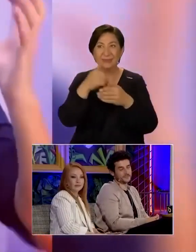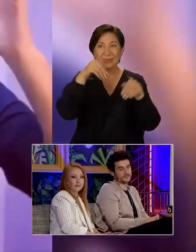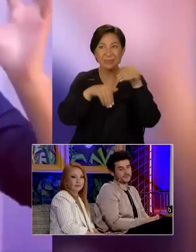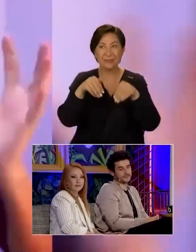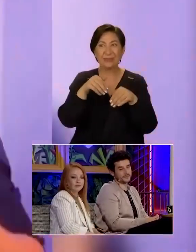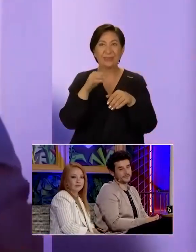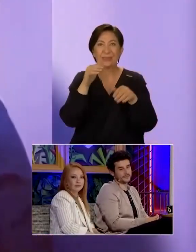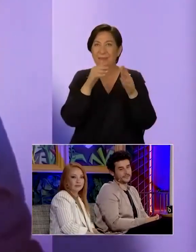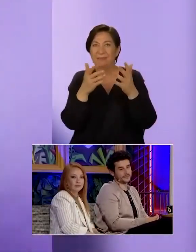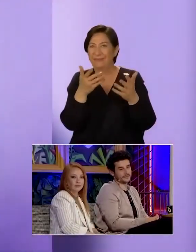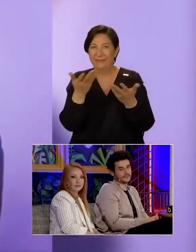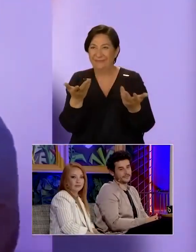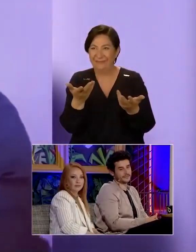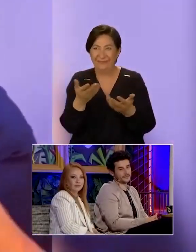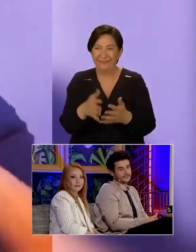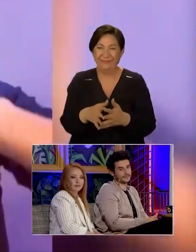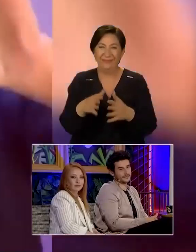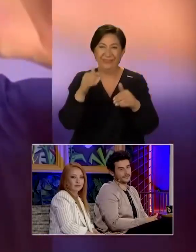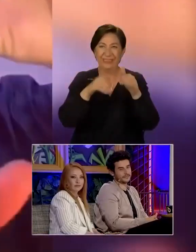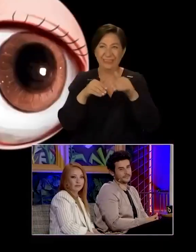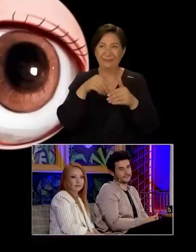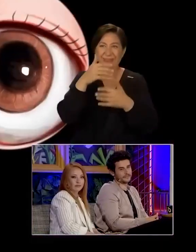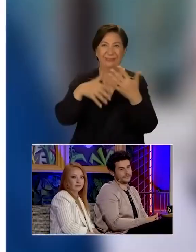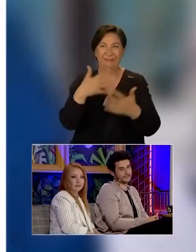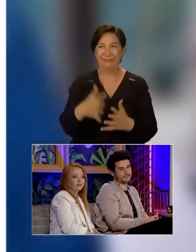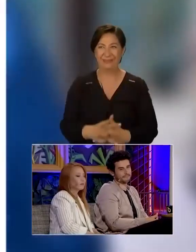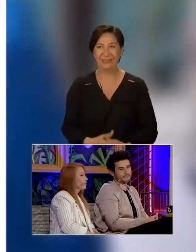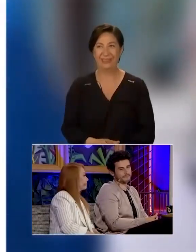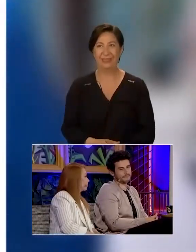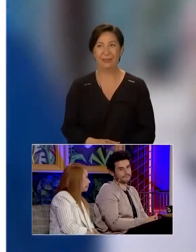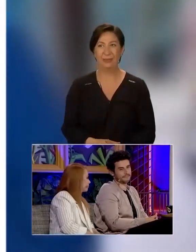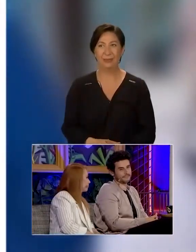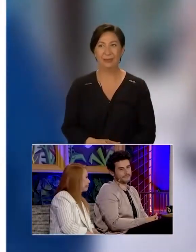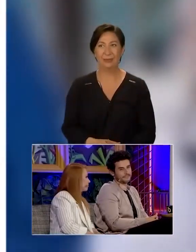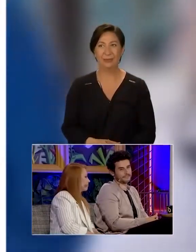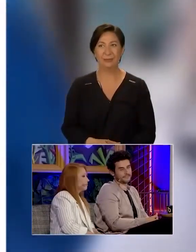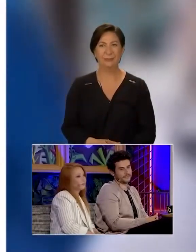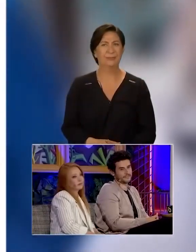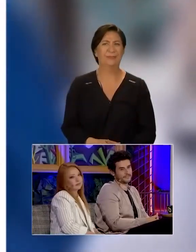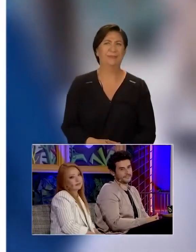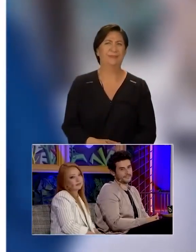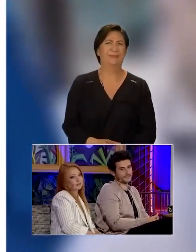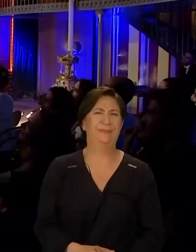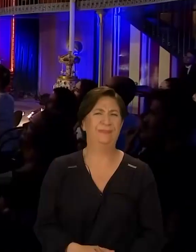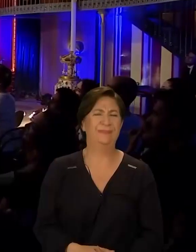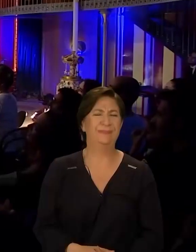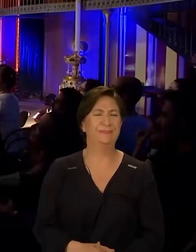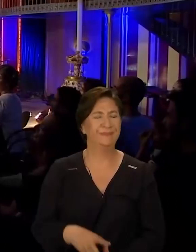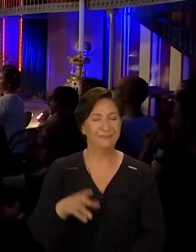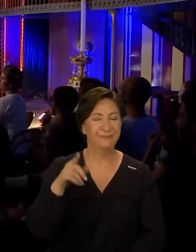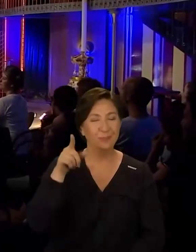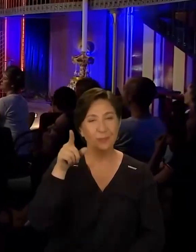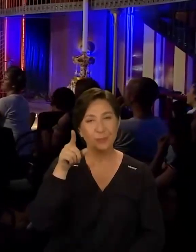geçim, geçim, seçim, geçim, geçim, seçim, geçim. Beni aldın. Dur.